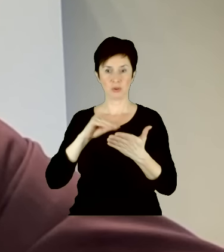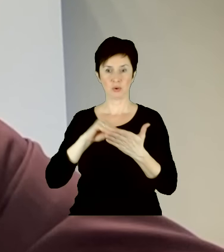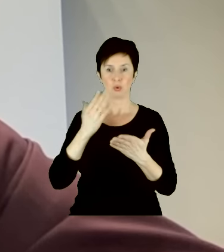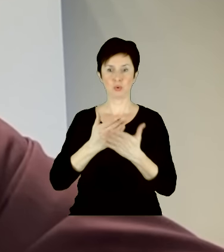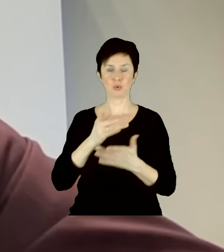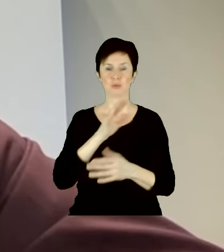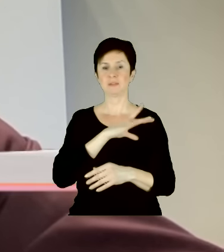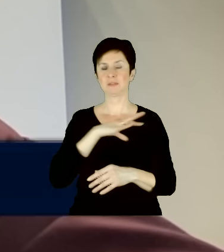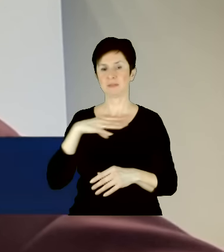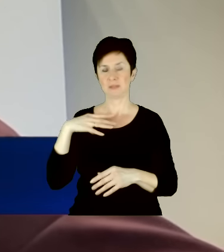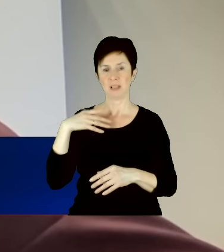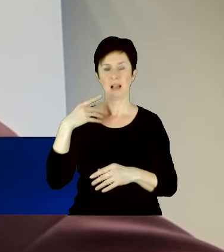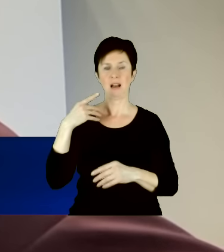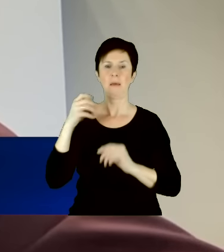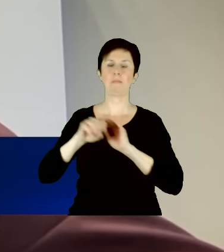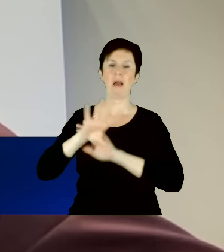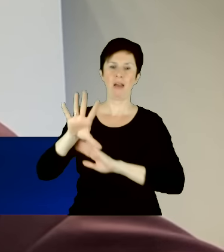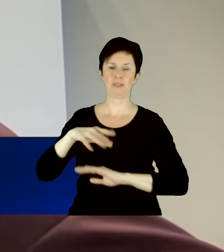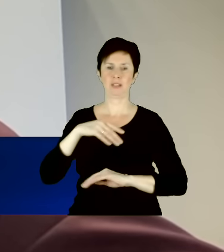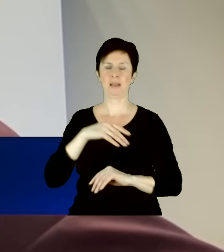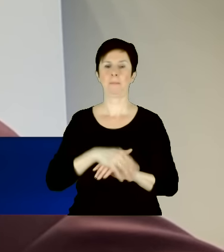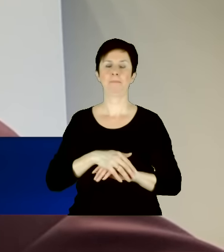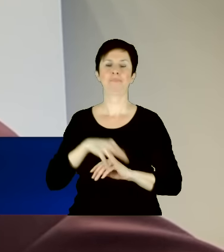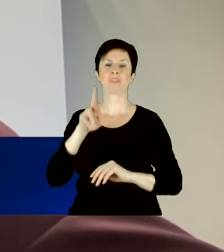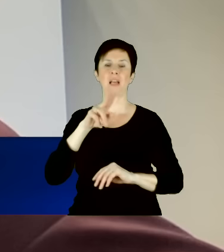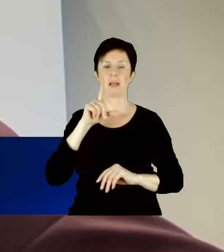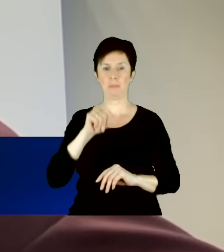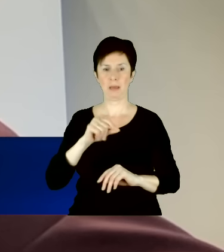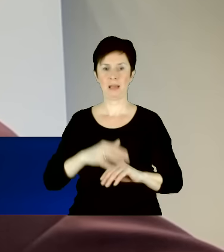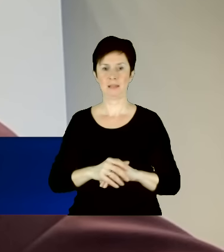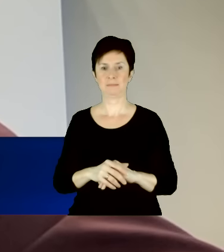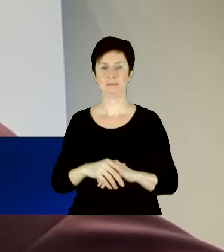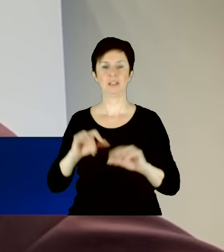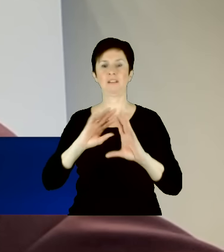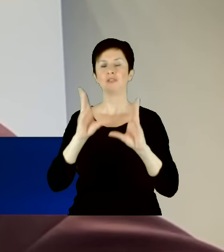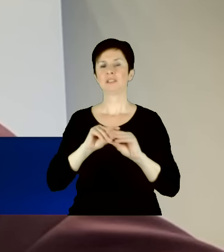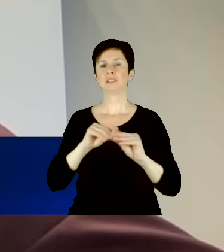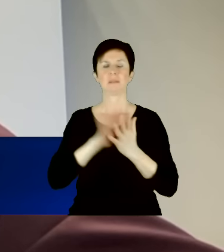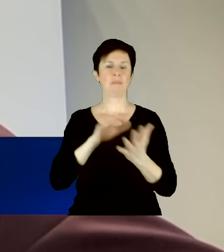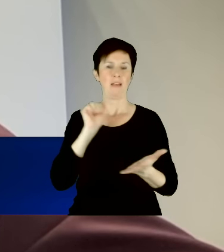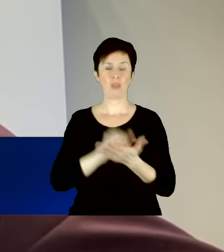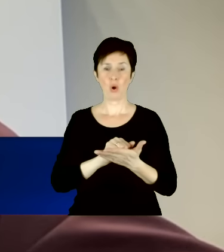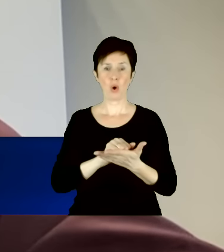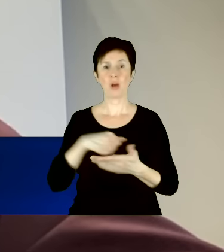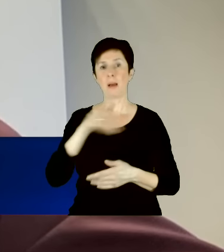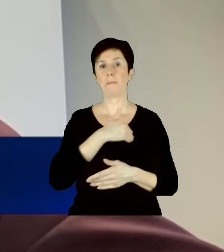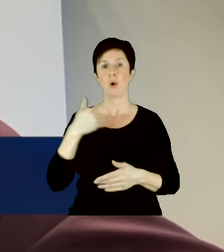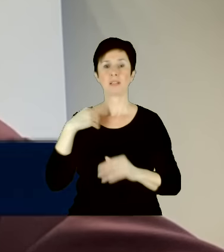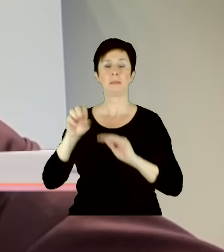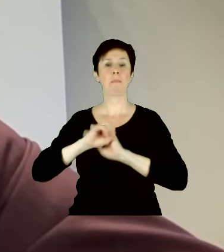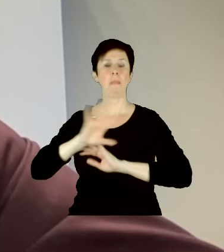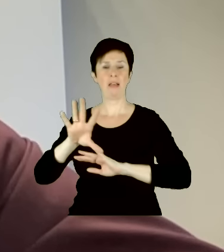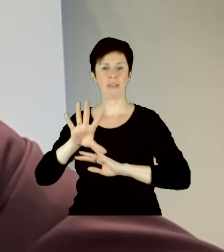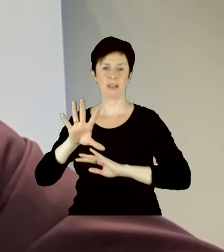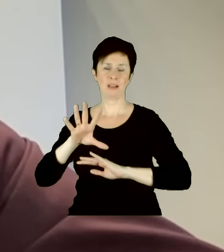a Czarno na Białym jest egzemplifikacją tego, wszystkich patologii, które mamy w polskich mediach, bo to jest